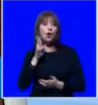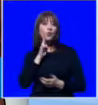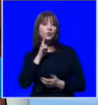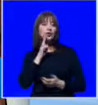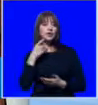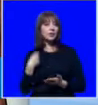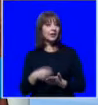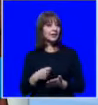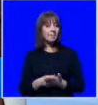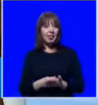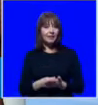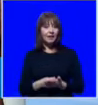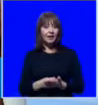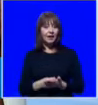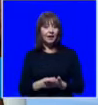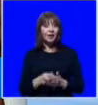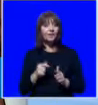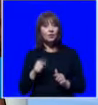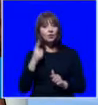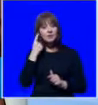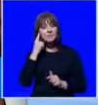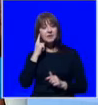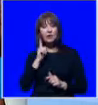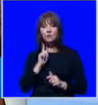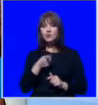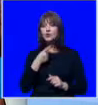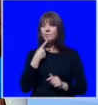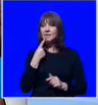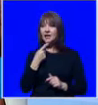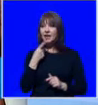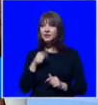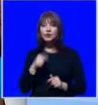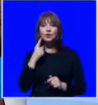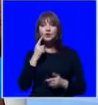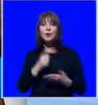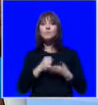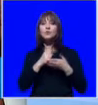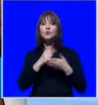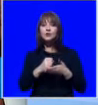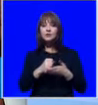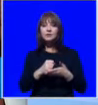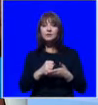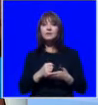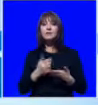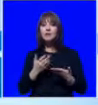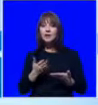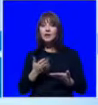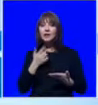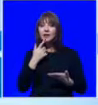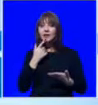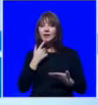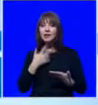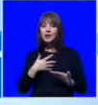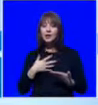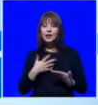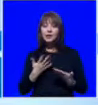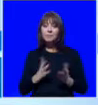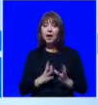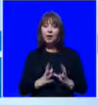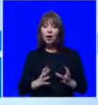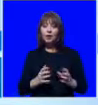се. В този смисъл можем да кажем, че този бюджет е длъжник на една поредица системи обществени, нали? Нещо, което